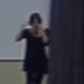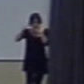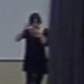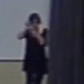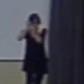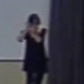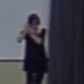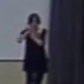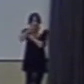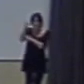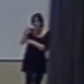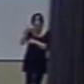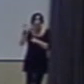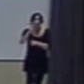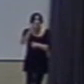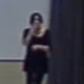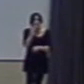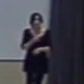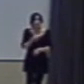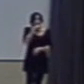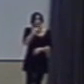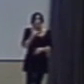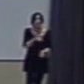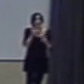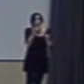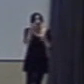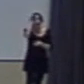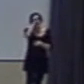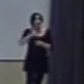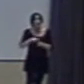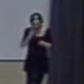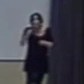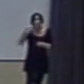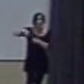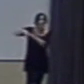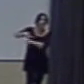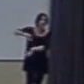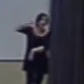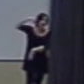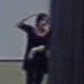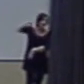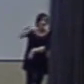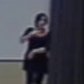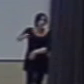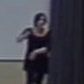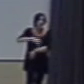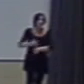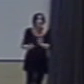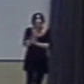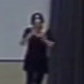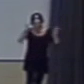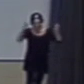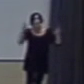opinió sobre la proposta del president de fa unes setmanes d'aixecar la llei de l'estat d'emergència. Deia,